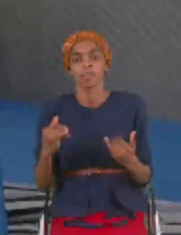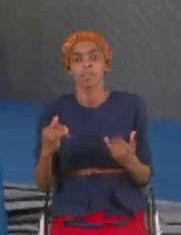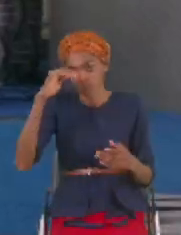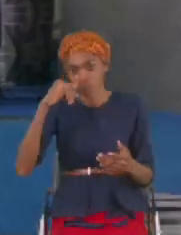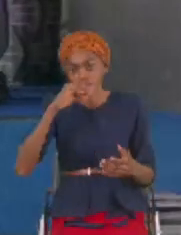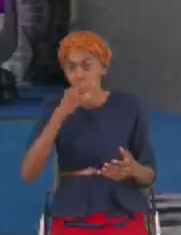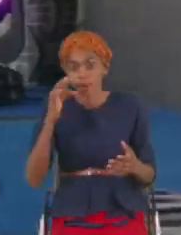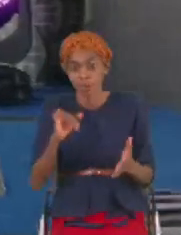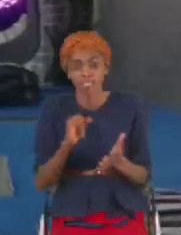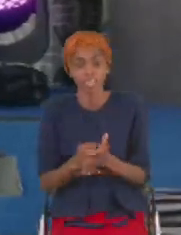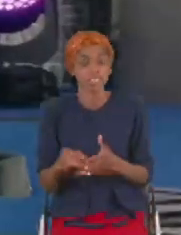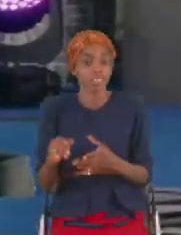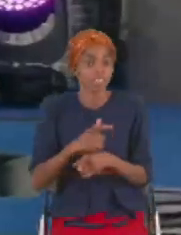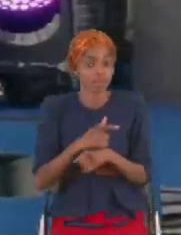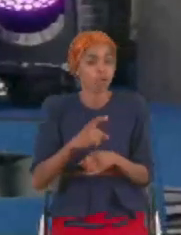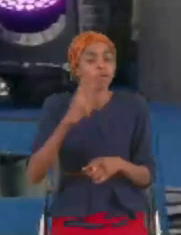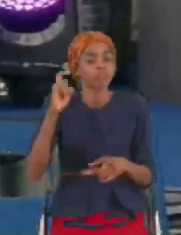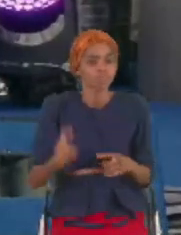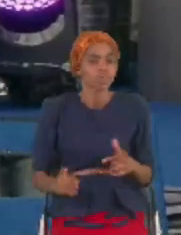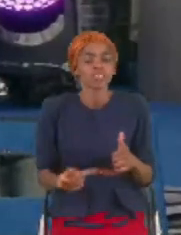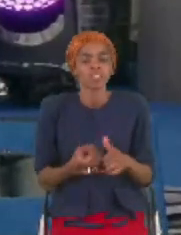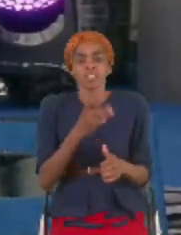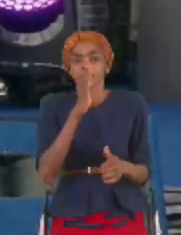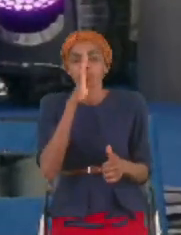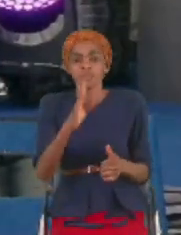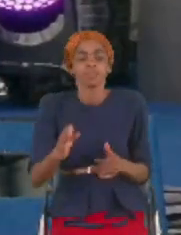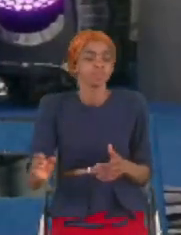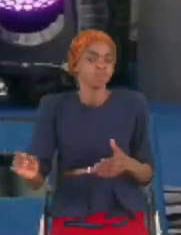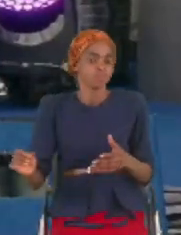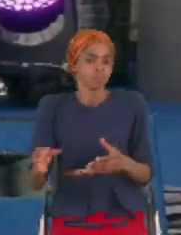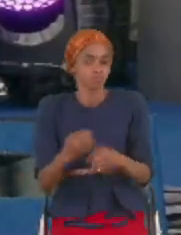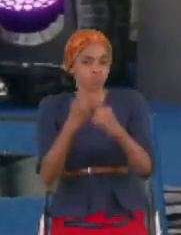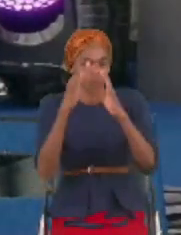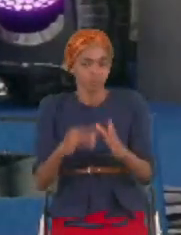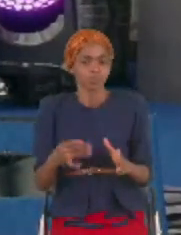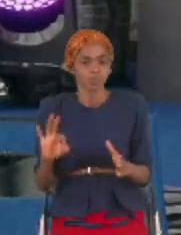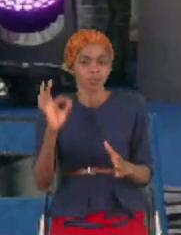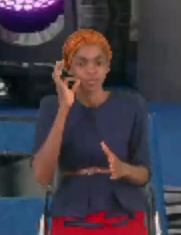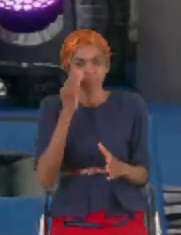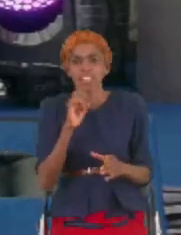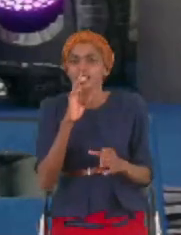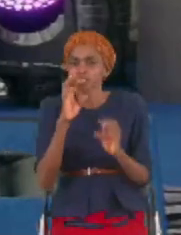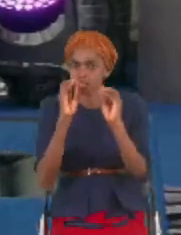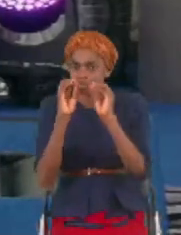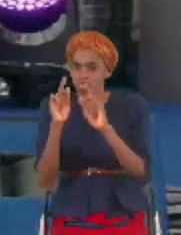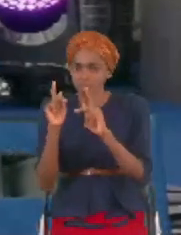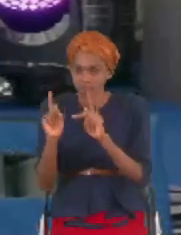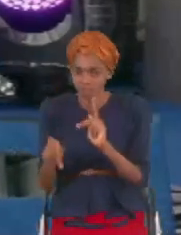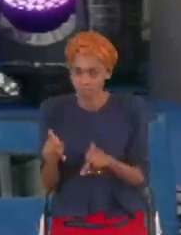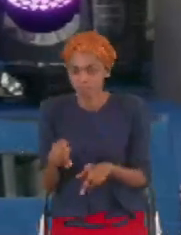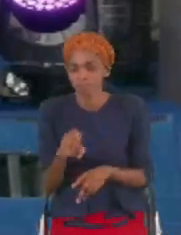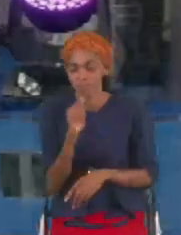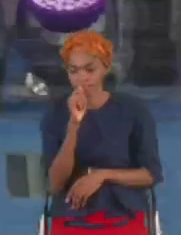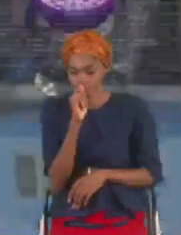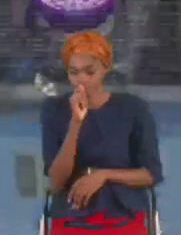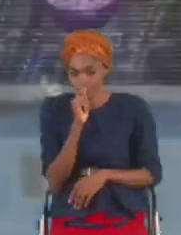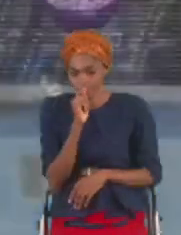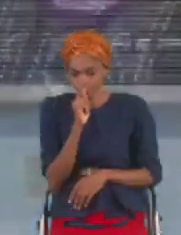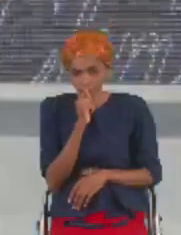avant de recueillir les fruits est ce que tu en sais les gens la patience